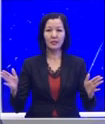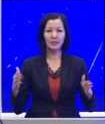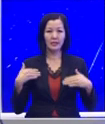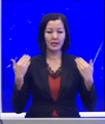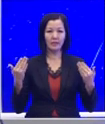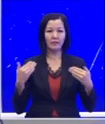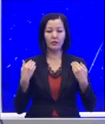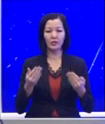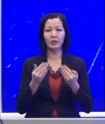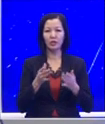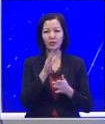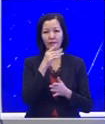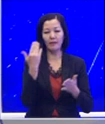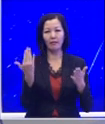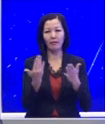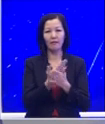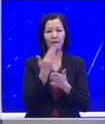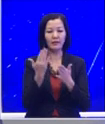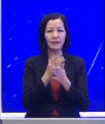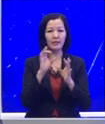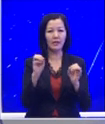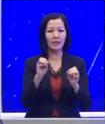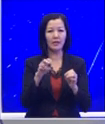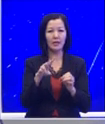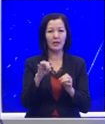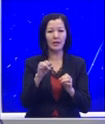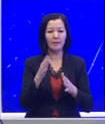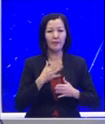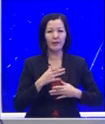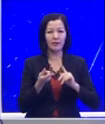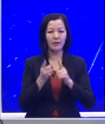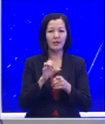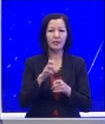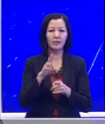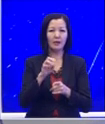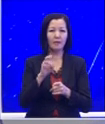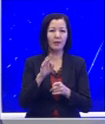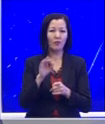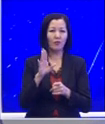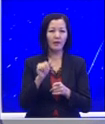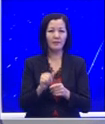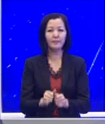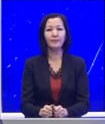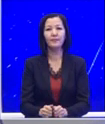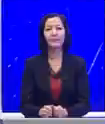Здравствуйте, время новостей на телеканале ЖТСУ, в студии Еламан Раймбеков, и сурдоперевод обеспечивает Айгуль Стамбекова.